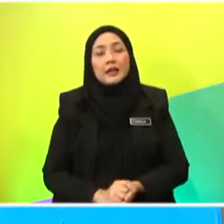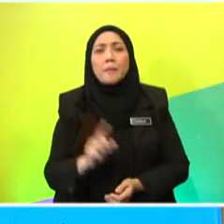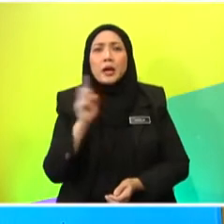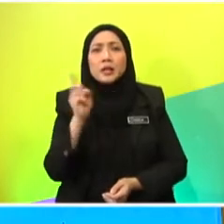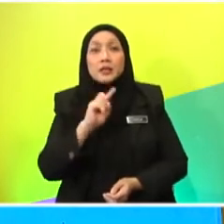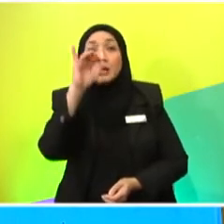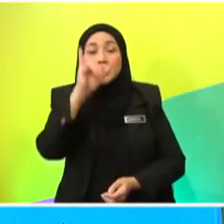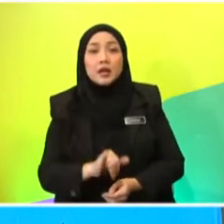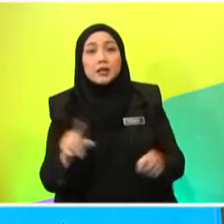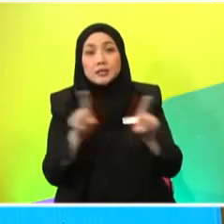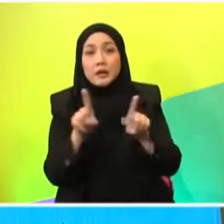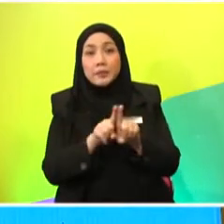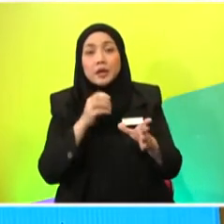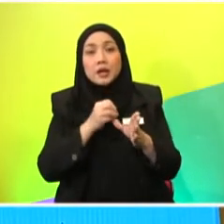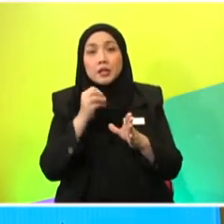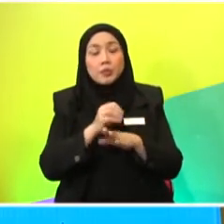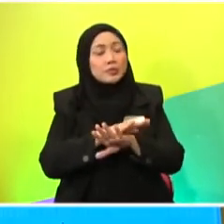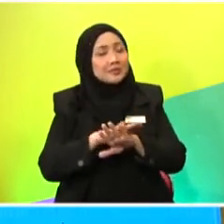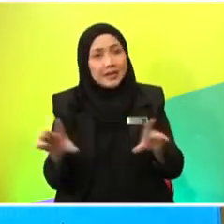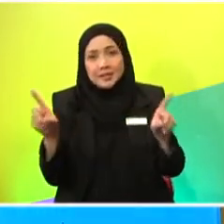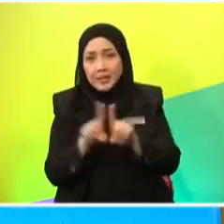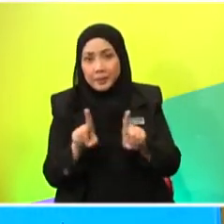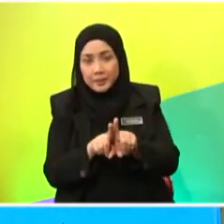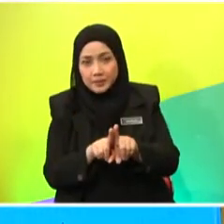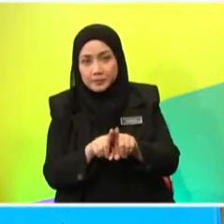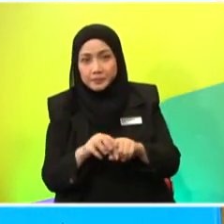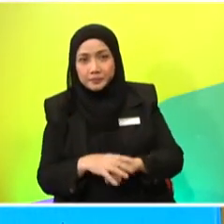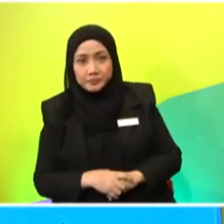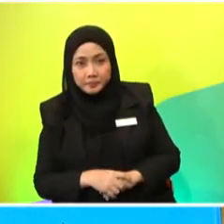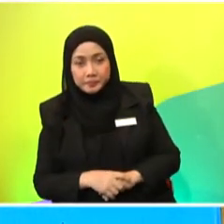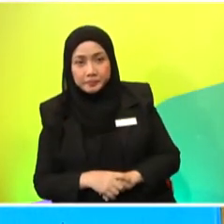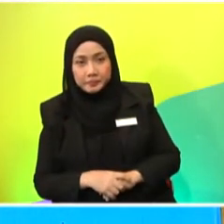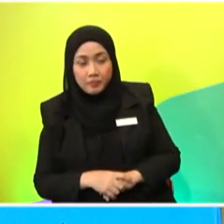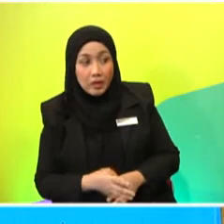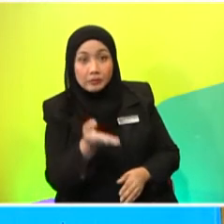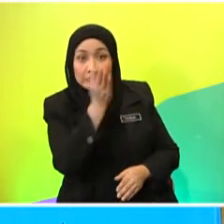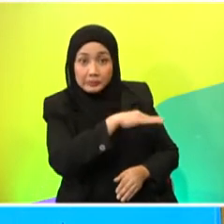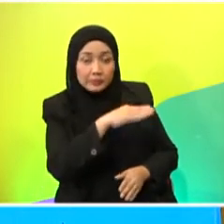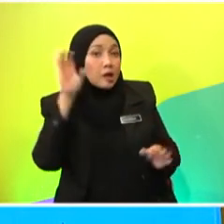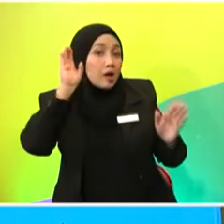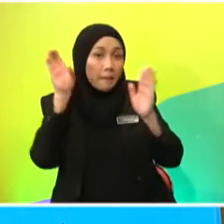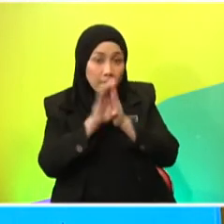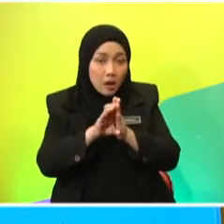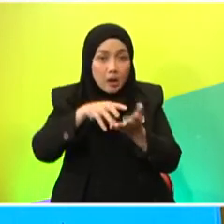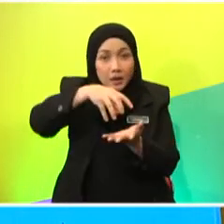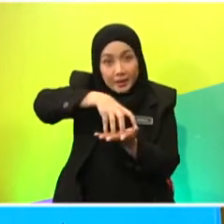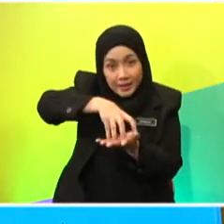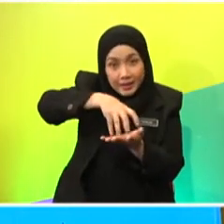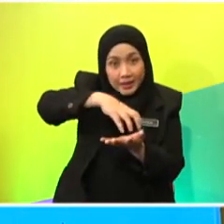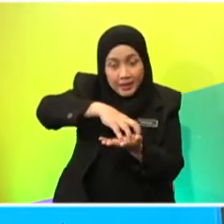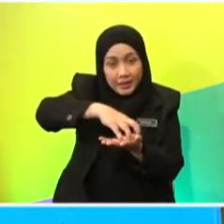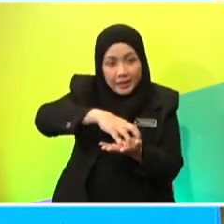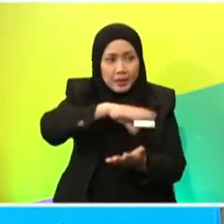sama banyak atau tidak semuanya Oke ini ada kek Deni ada jus orange tawa jikalau Minang kalau makan kita